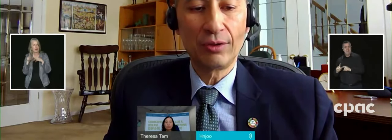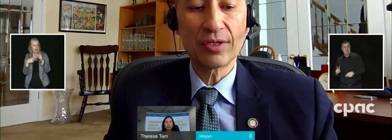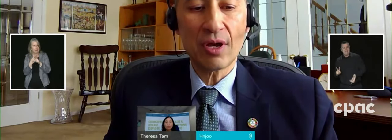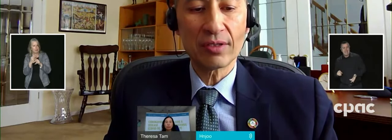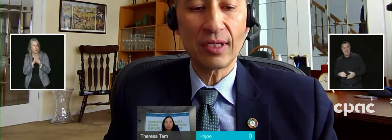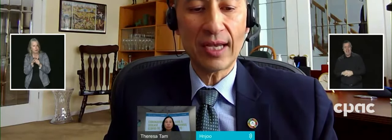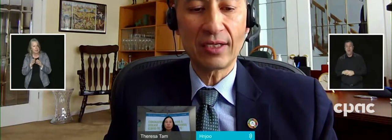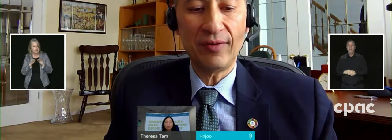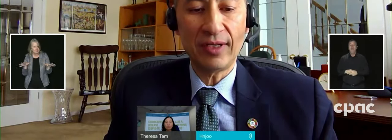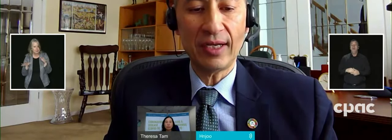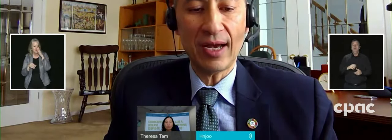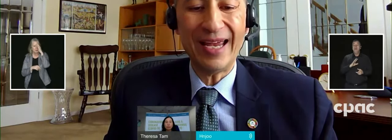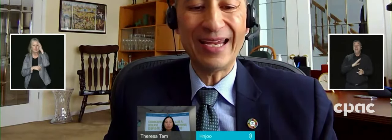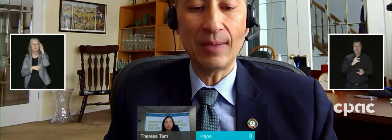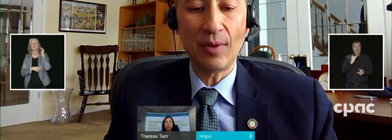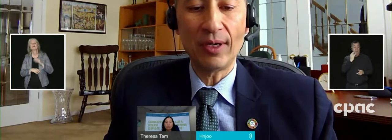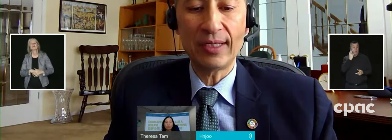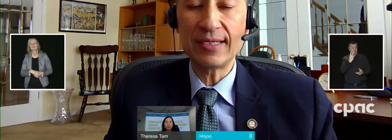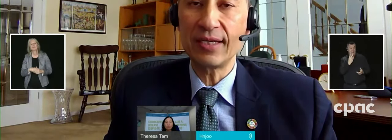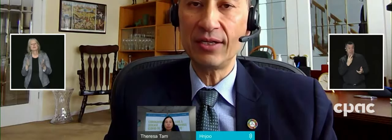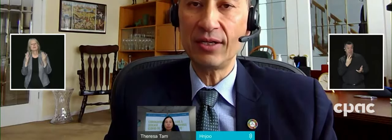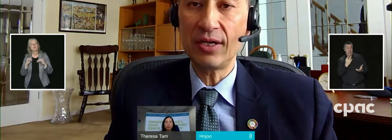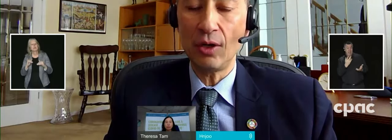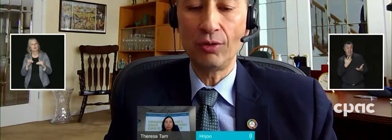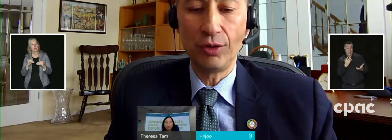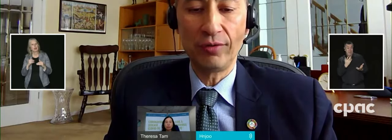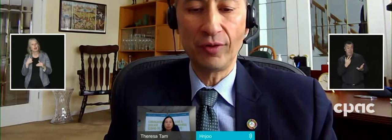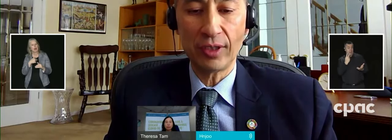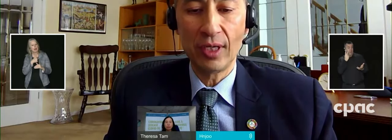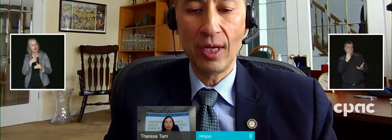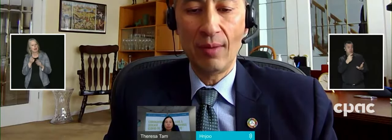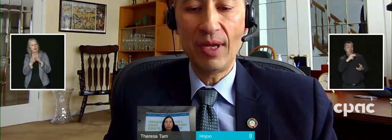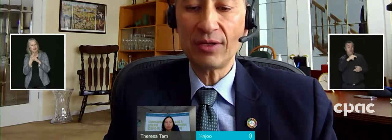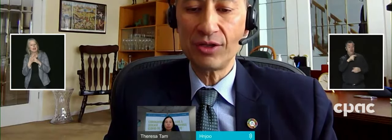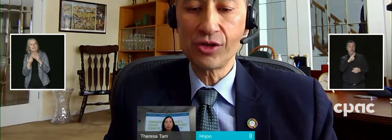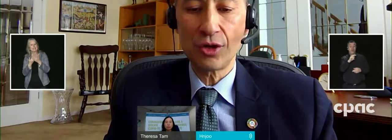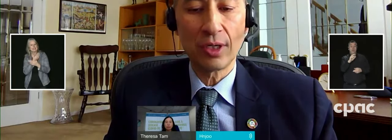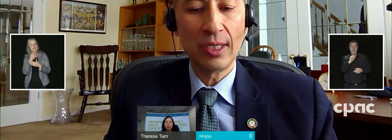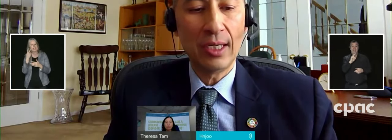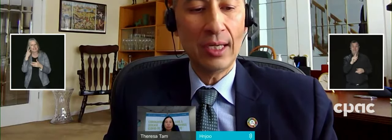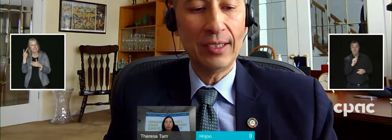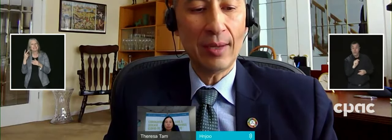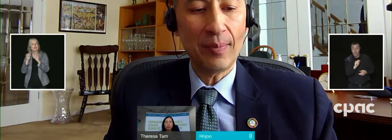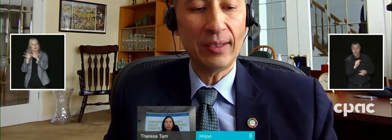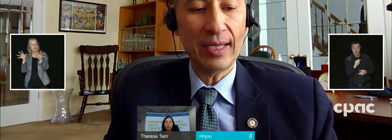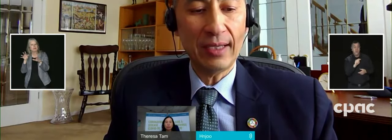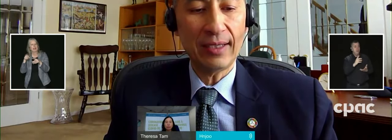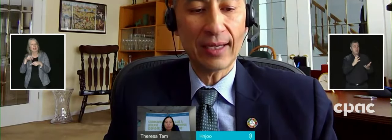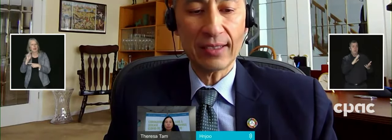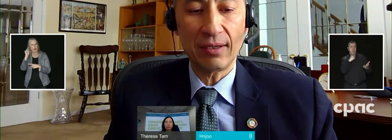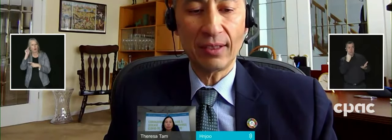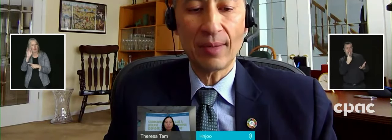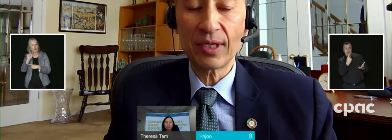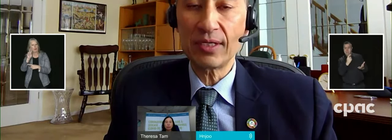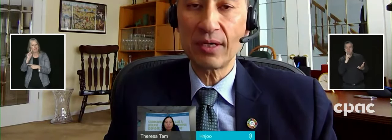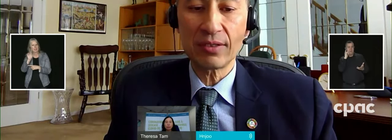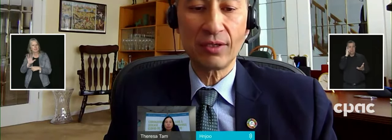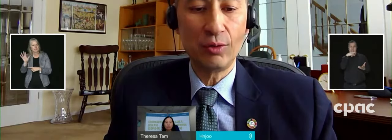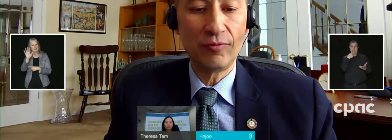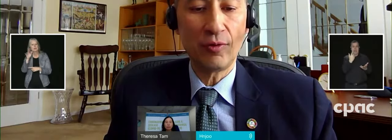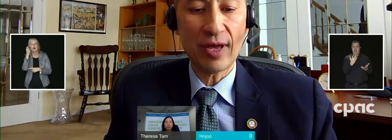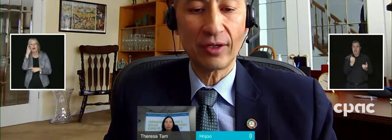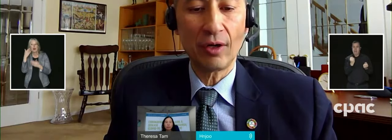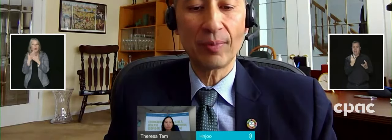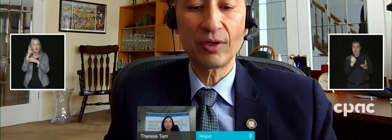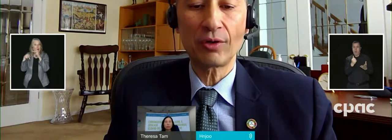Une recrudescence de l'activité a également été signalée au Nunavut, mais à ce jour, il n'y a pas d'indication de la présence